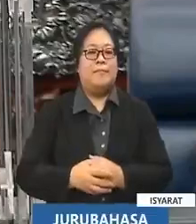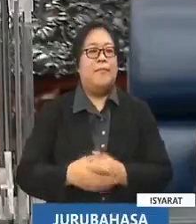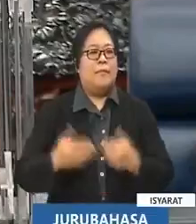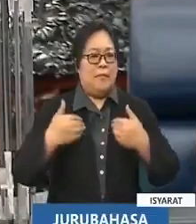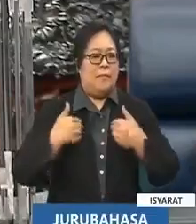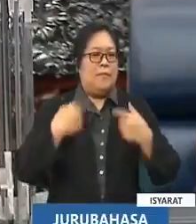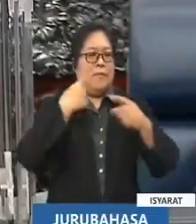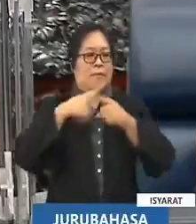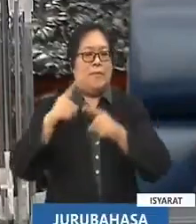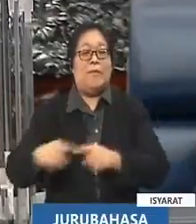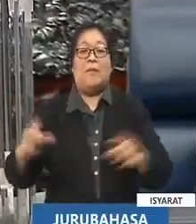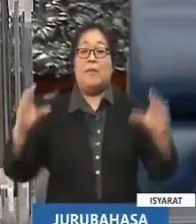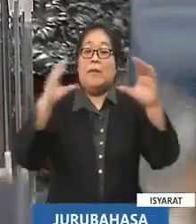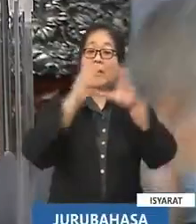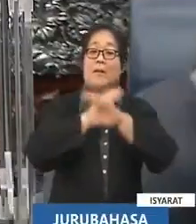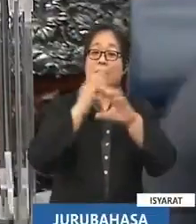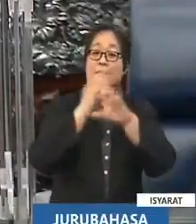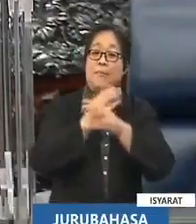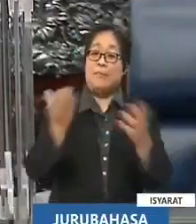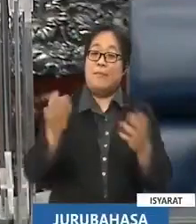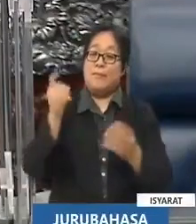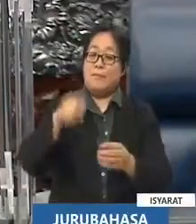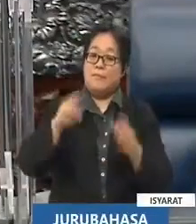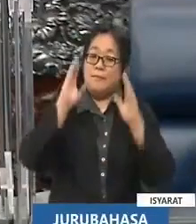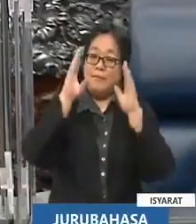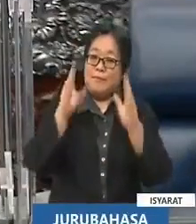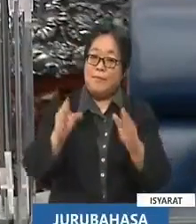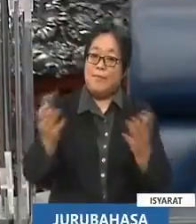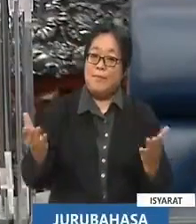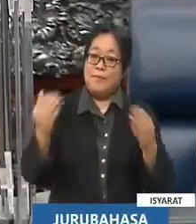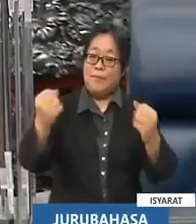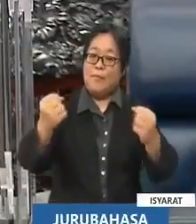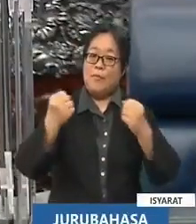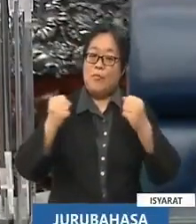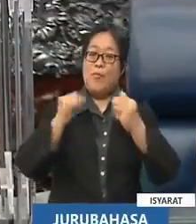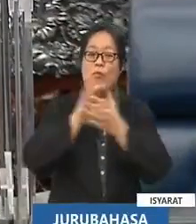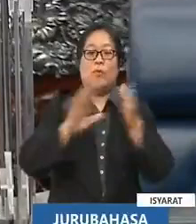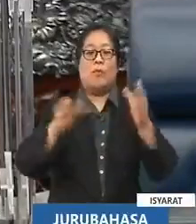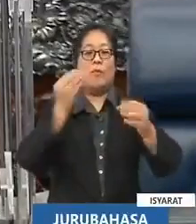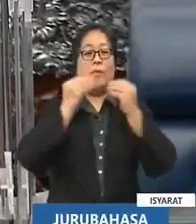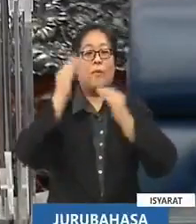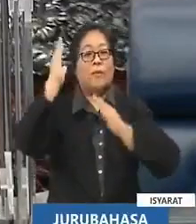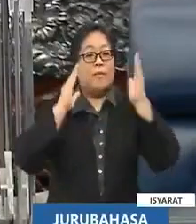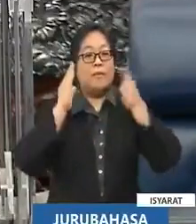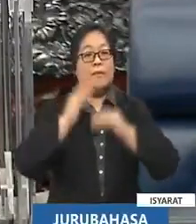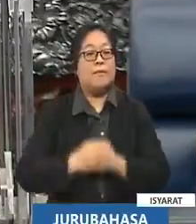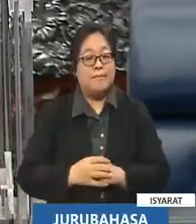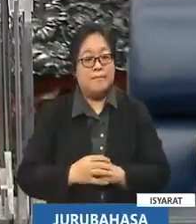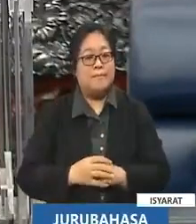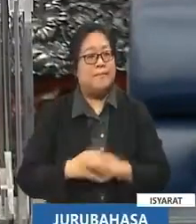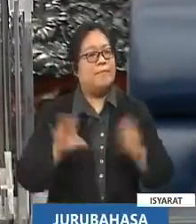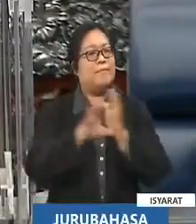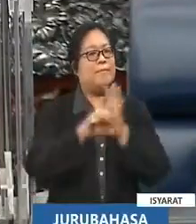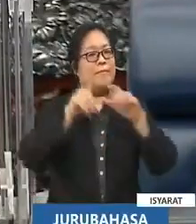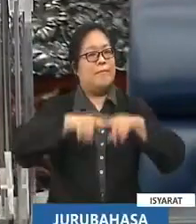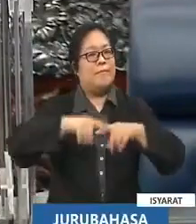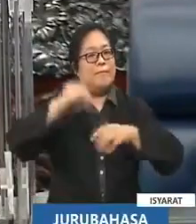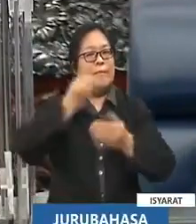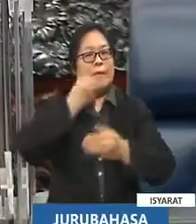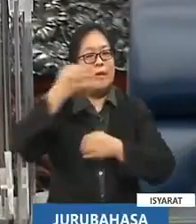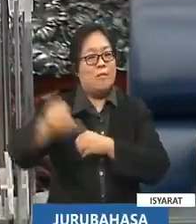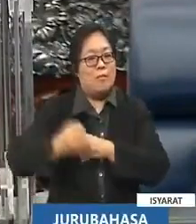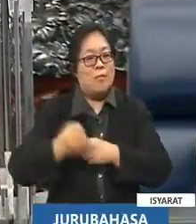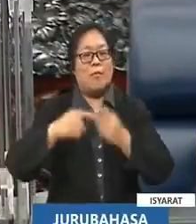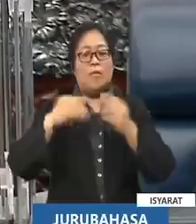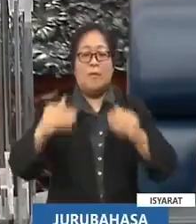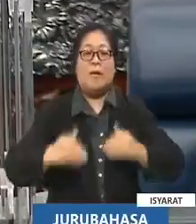terdapat berbagai cabaran yang penuh di ambil perhatian dalam usaha memperkukuhkan security makanan negara seperti kebergantungan impor makanan